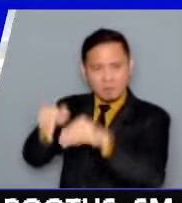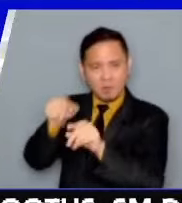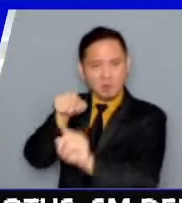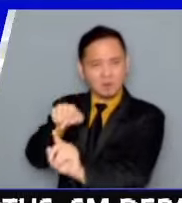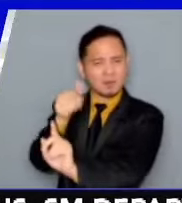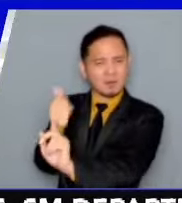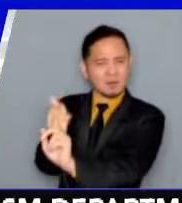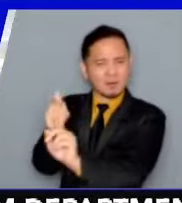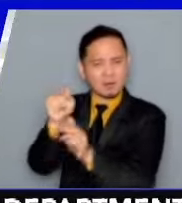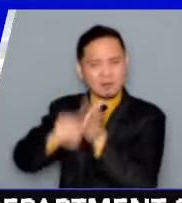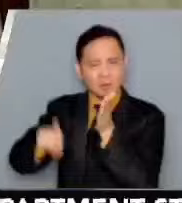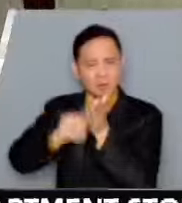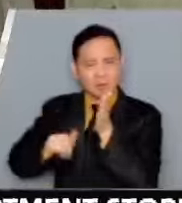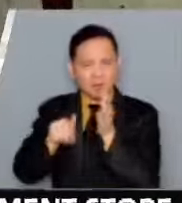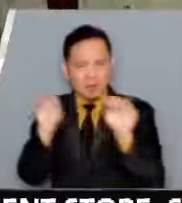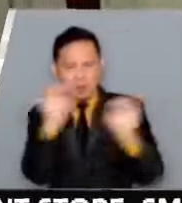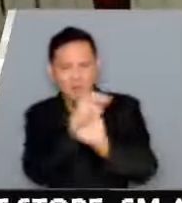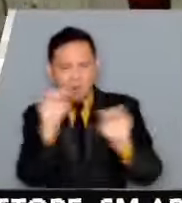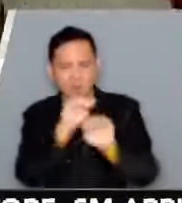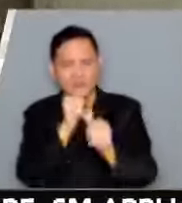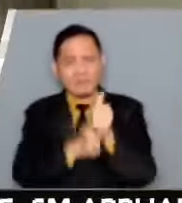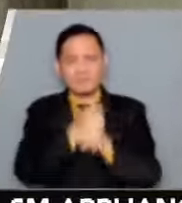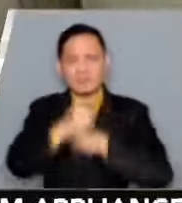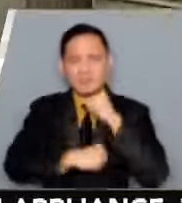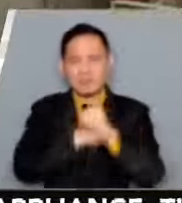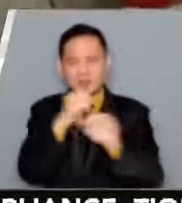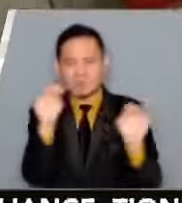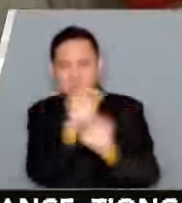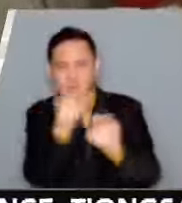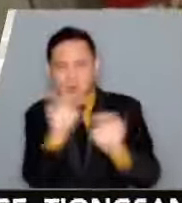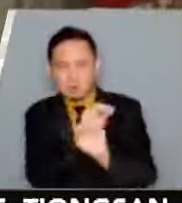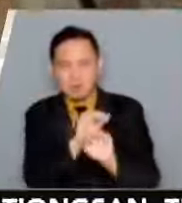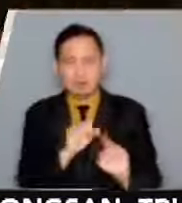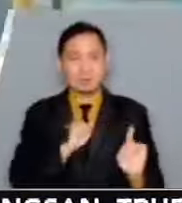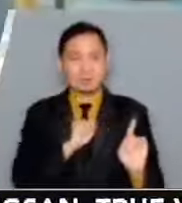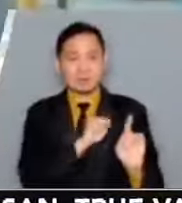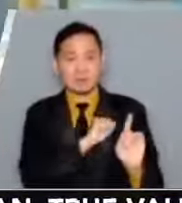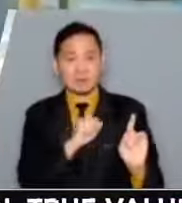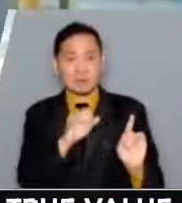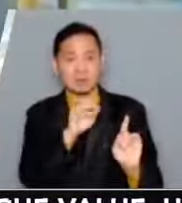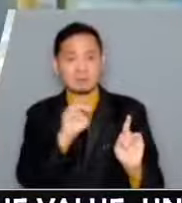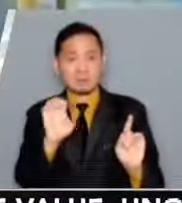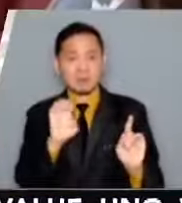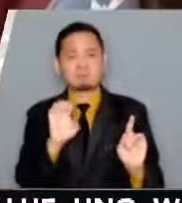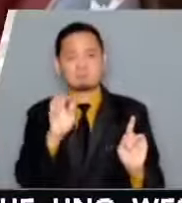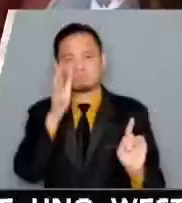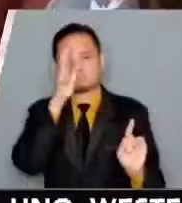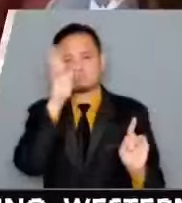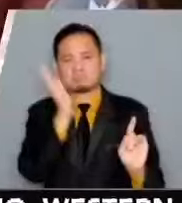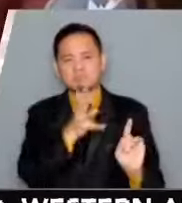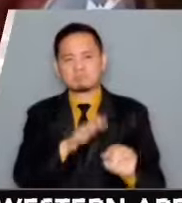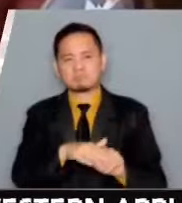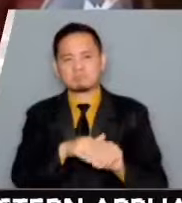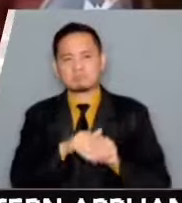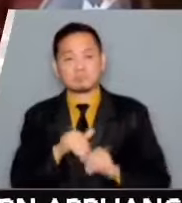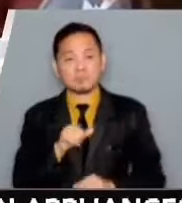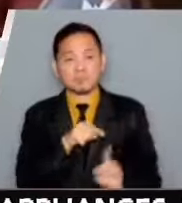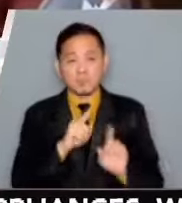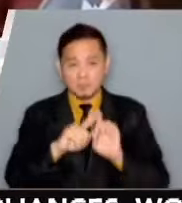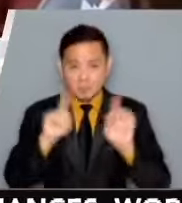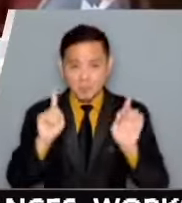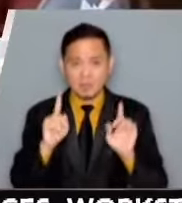pce budget kada taon pero sagot dito ng senadora dedma sa senado naman nagpatuloy ang pagtalakay sa